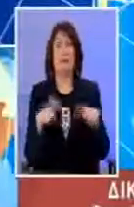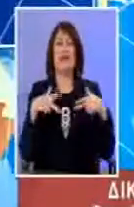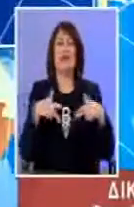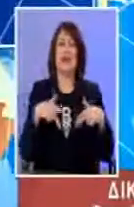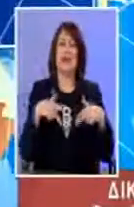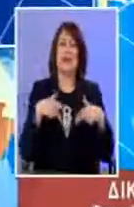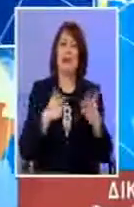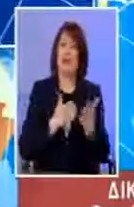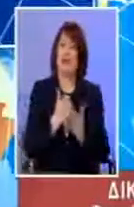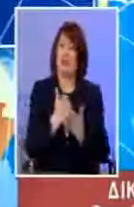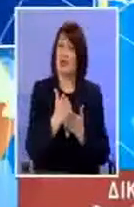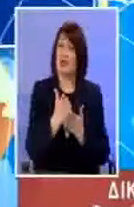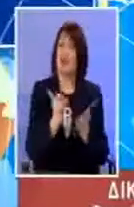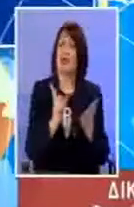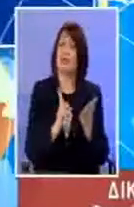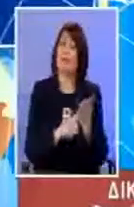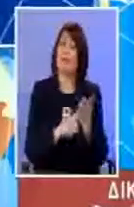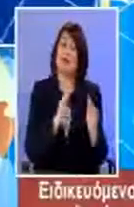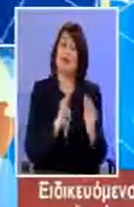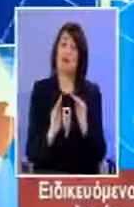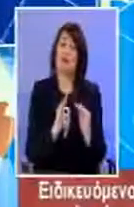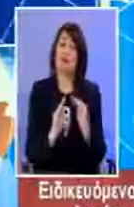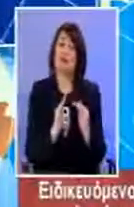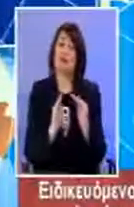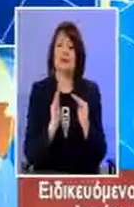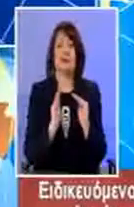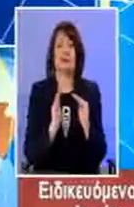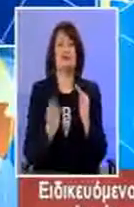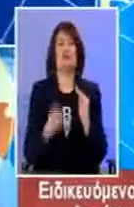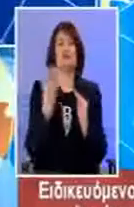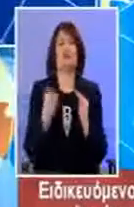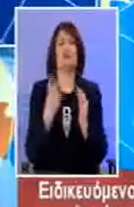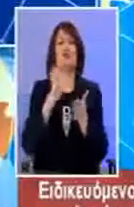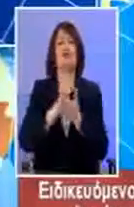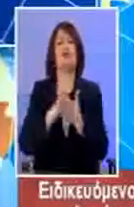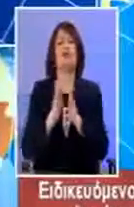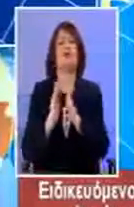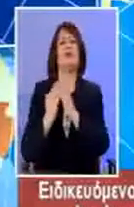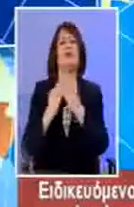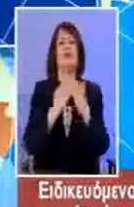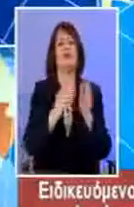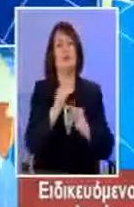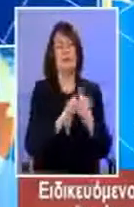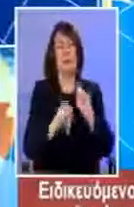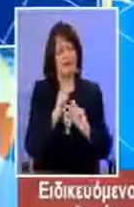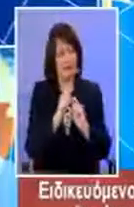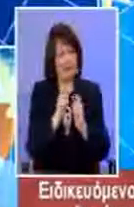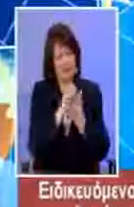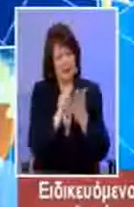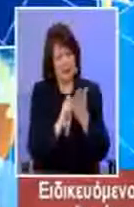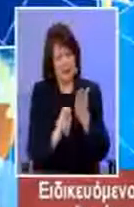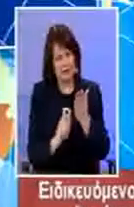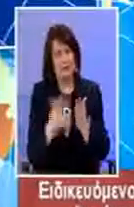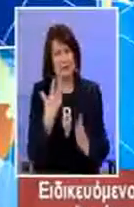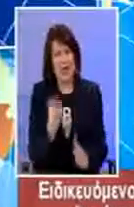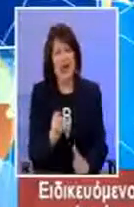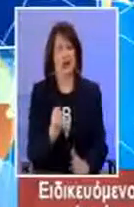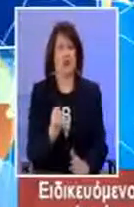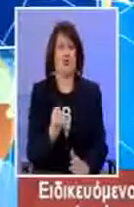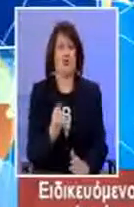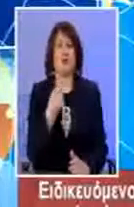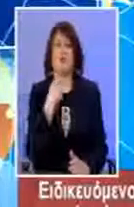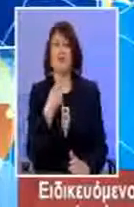ένα κράτος δικαίου πρέπει να μεριμνήσει έτσι ώστε τα νέα βιβλία που δημιουργούνται, που συνθέτονται, έτσι, να έχουν αυτά τα πρότυπα